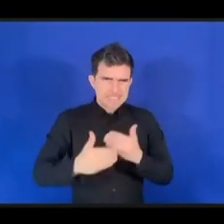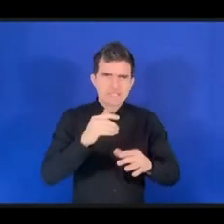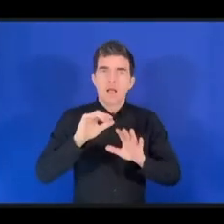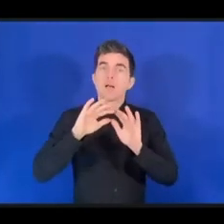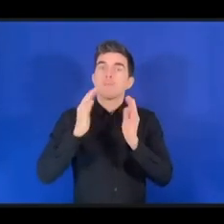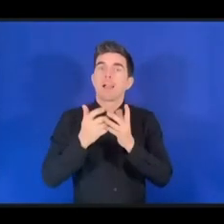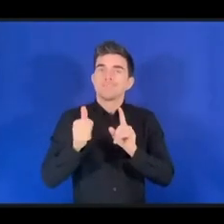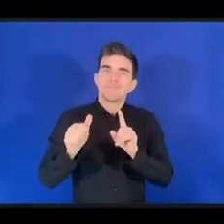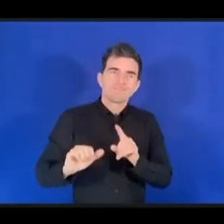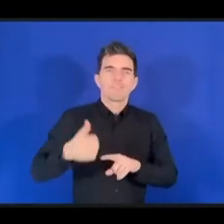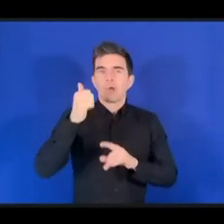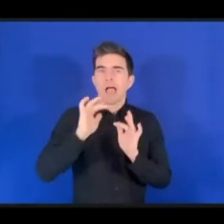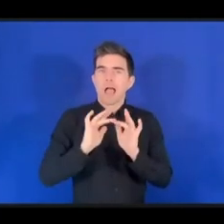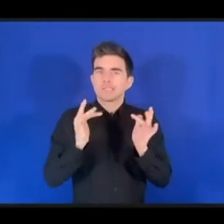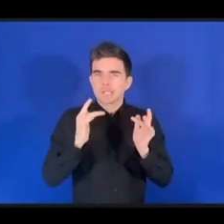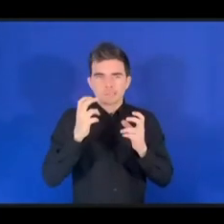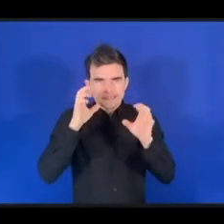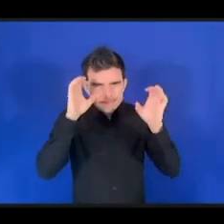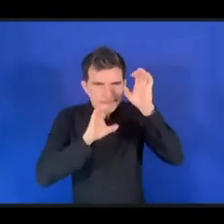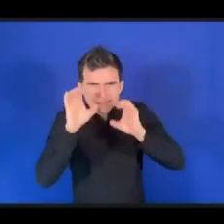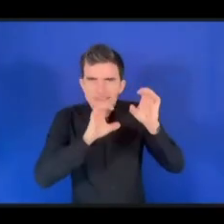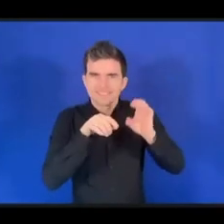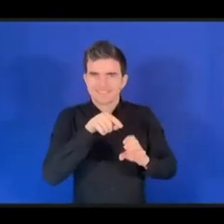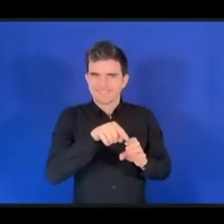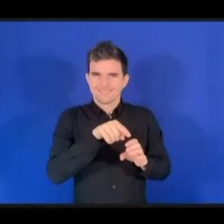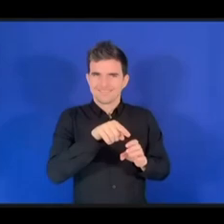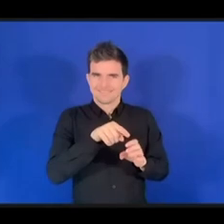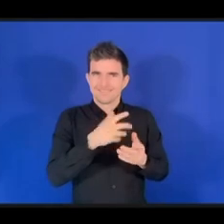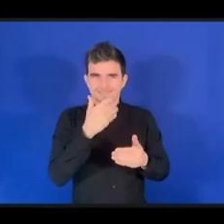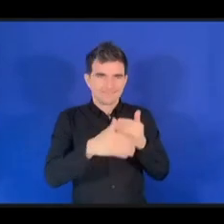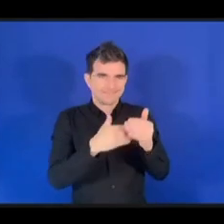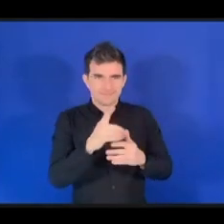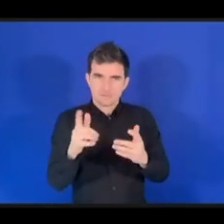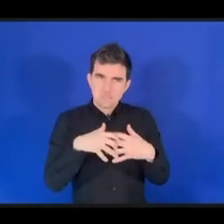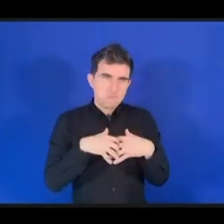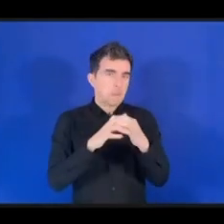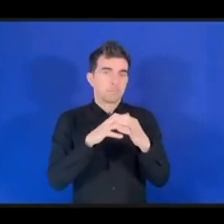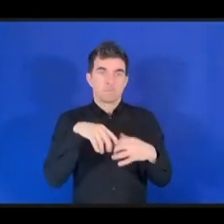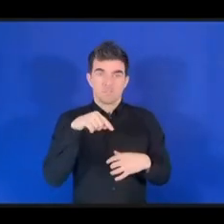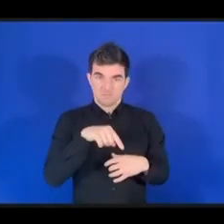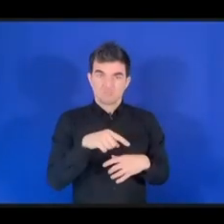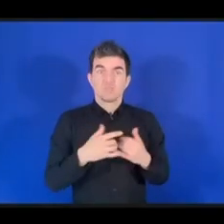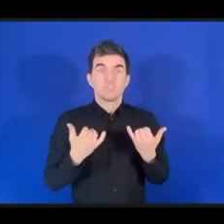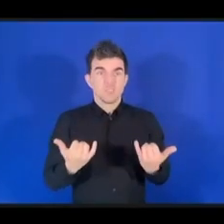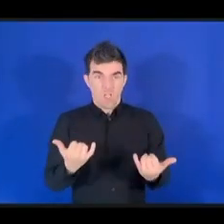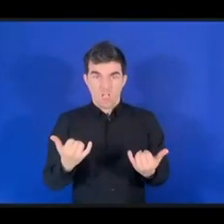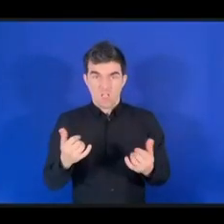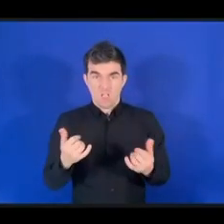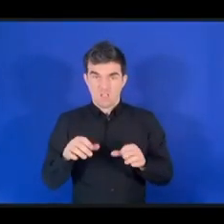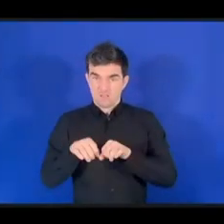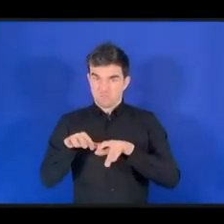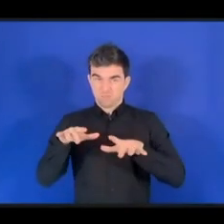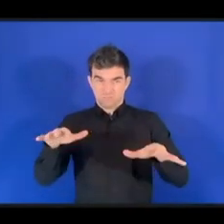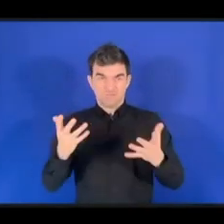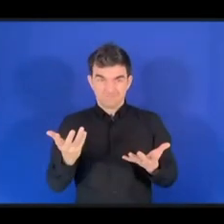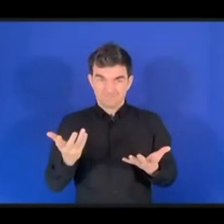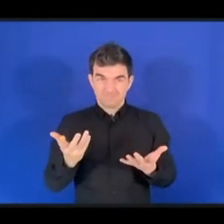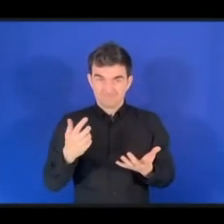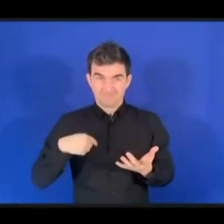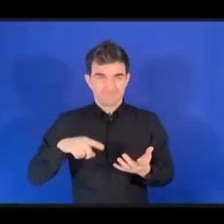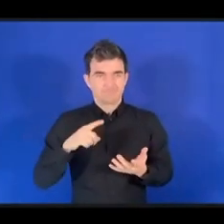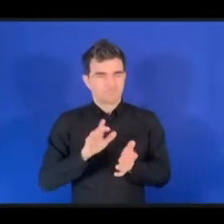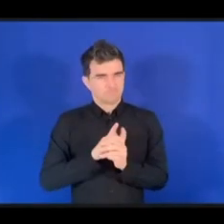فكر محرك البحث البحث وهو ايضا من من باربيدوس والن كان احد